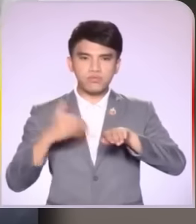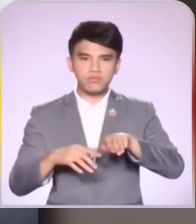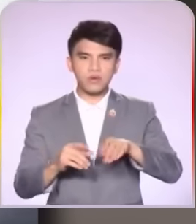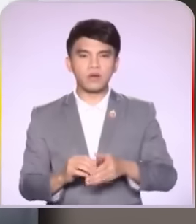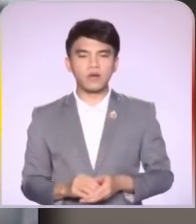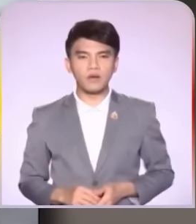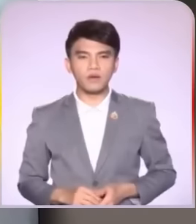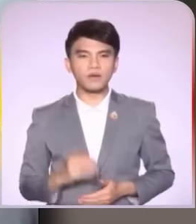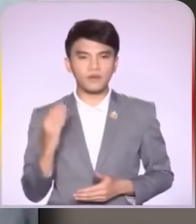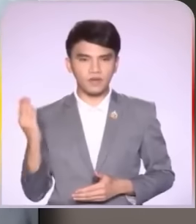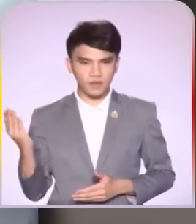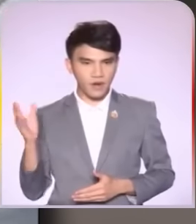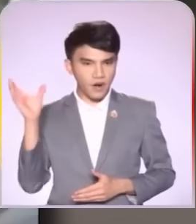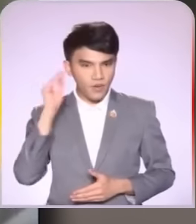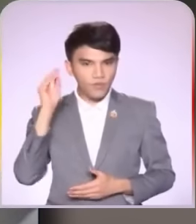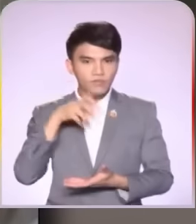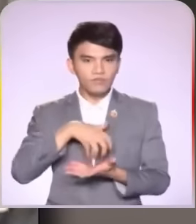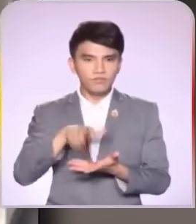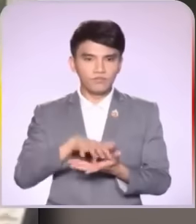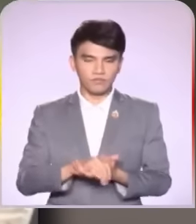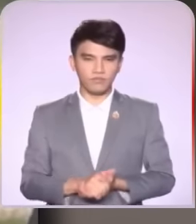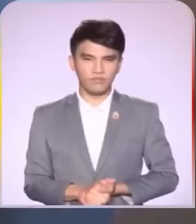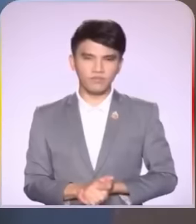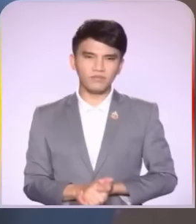มันก็เกิดเหตุแบบนี้ขึ้นฟังเธอเล่าให้ฟังค่ะ